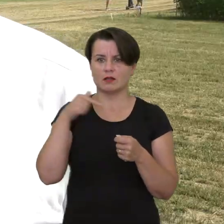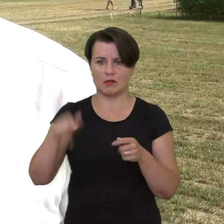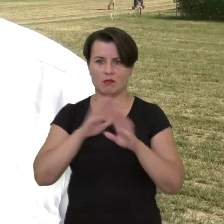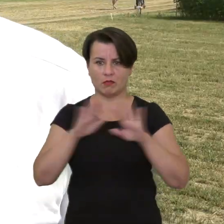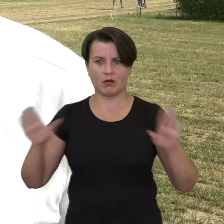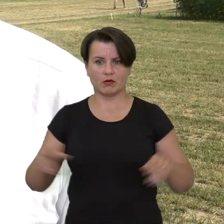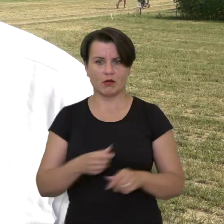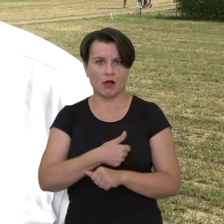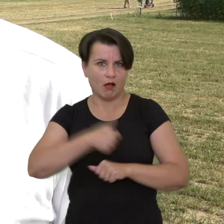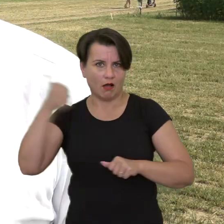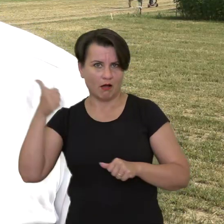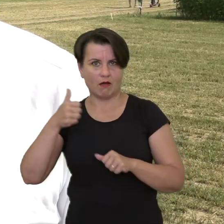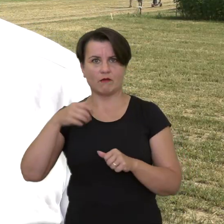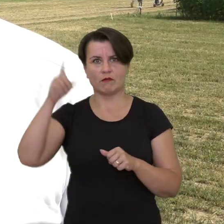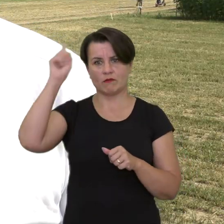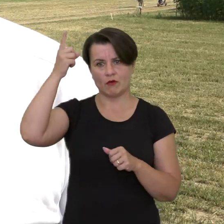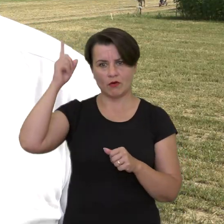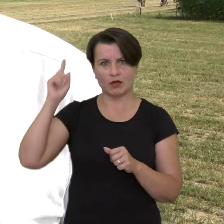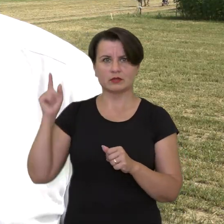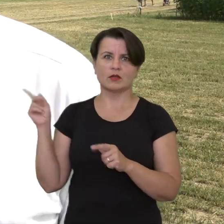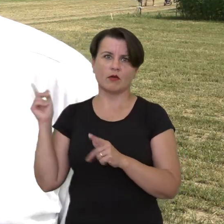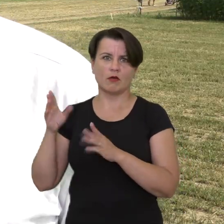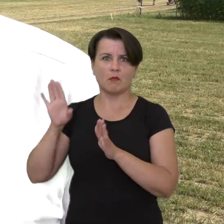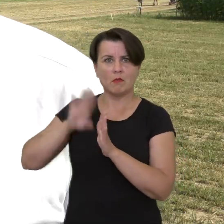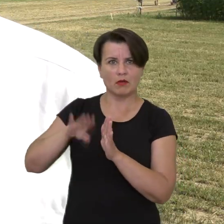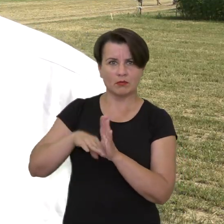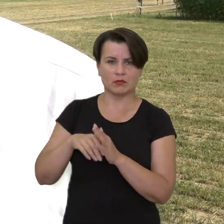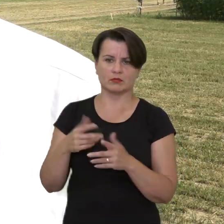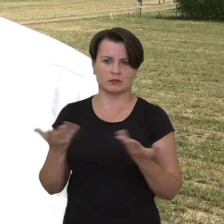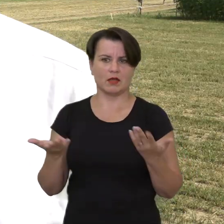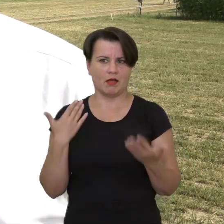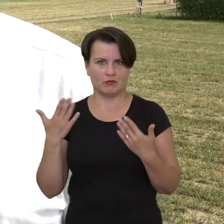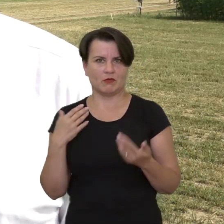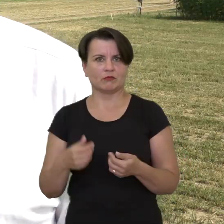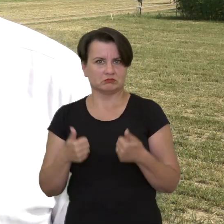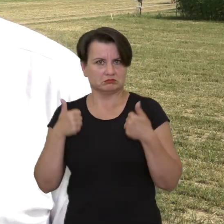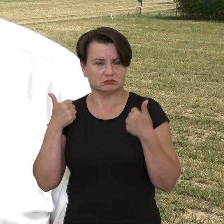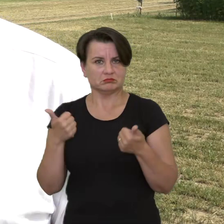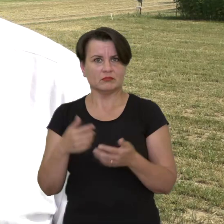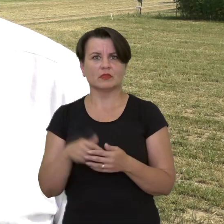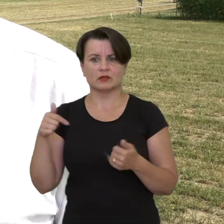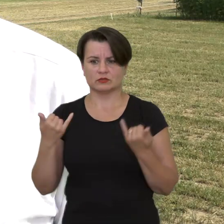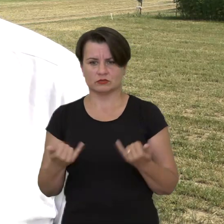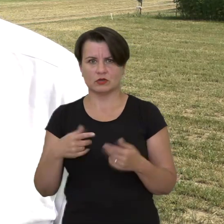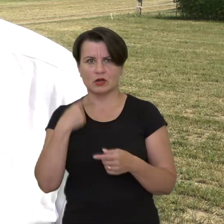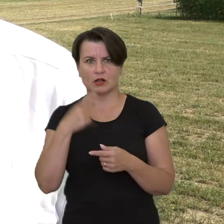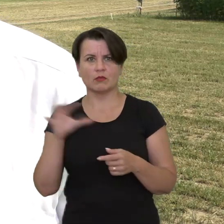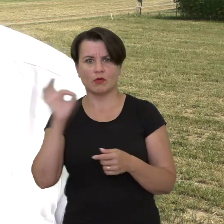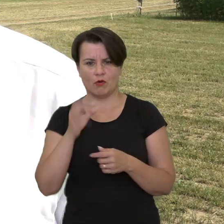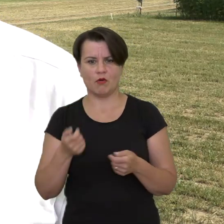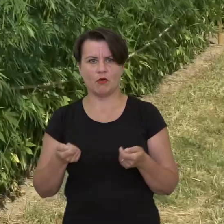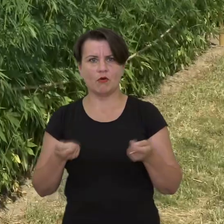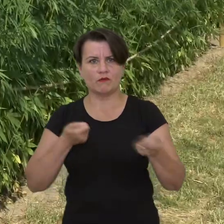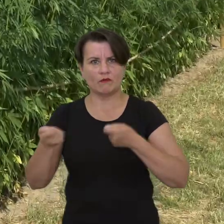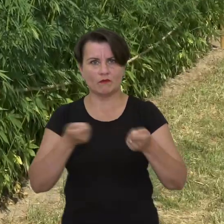paroda šita yra geresnė negu Vokietijos organizuojama, tai turbūt irgi savotiškai kažką tai sako, nes va, šiandien šnekėjau su